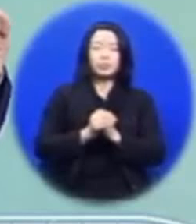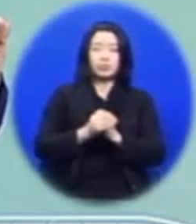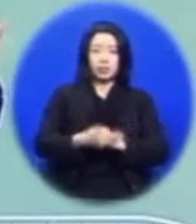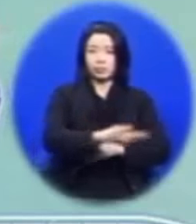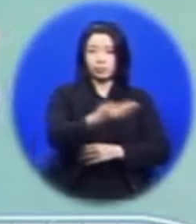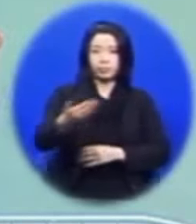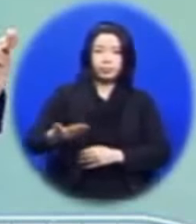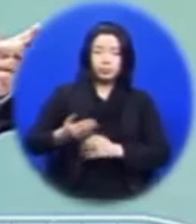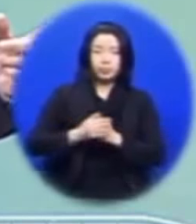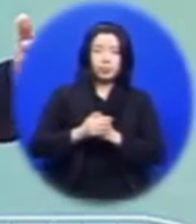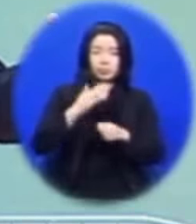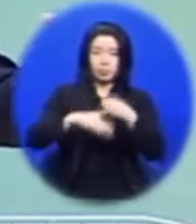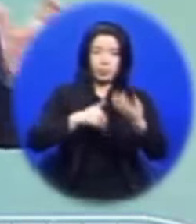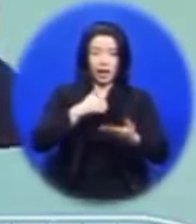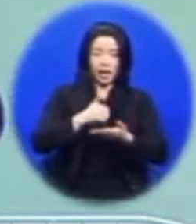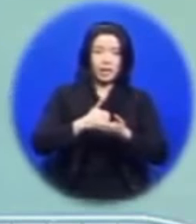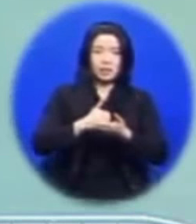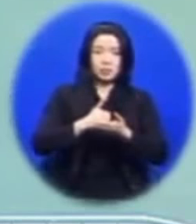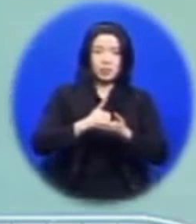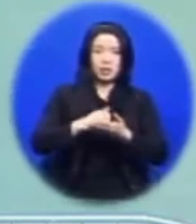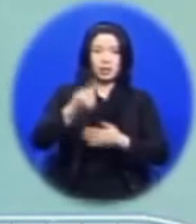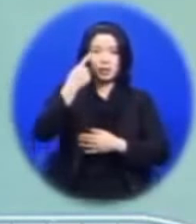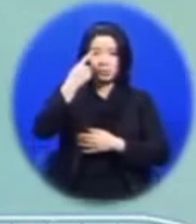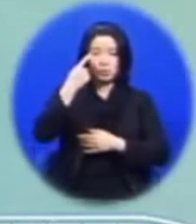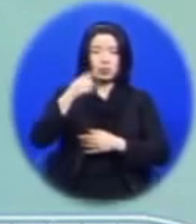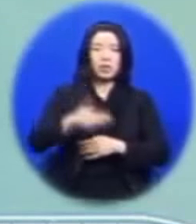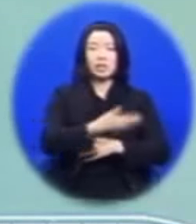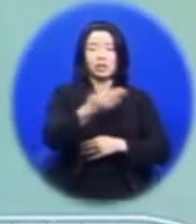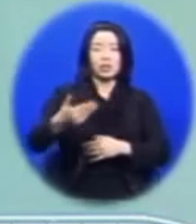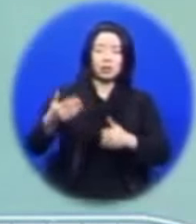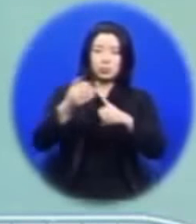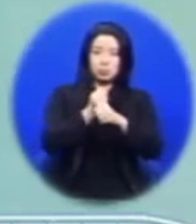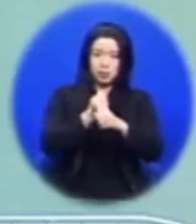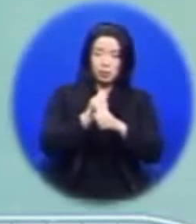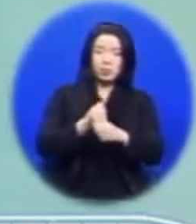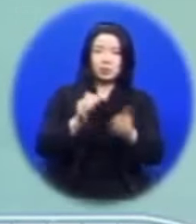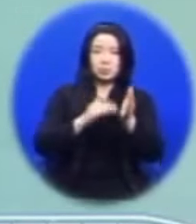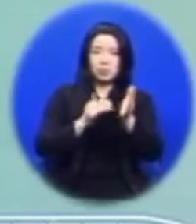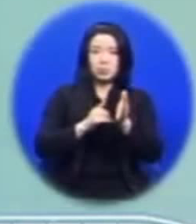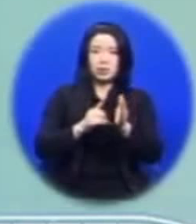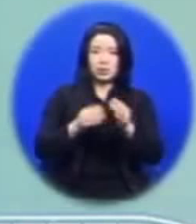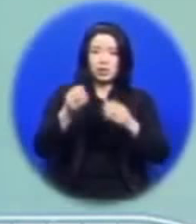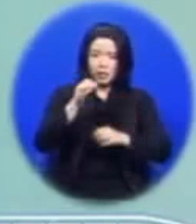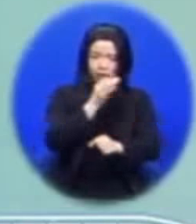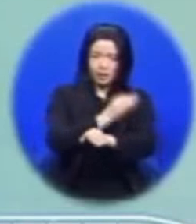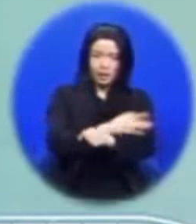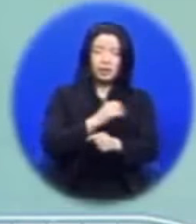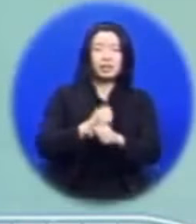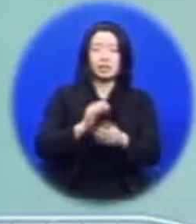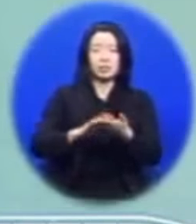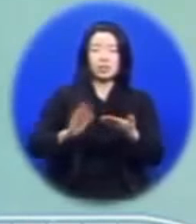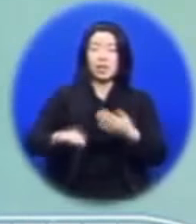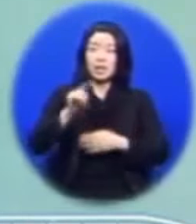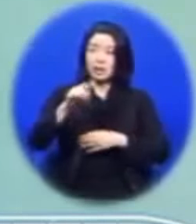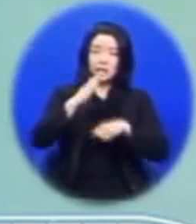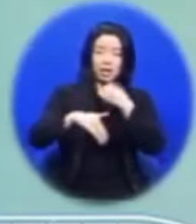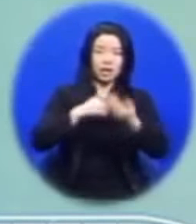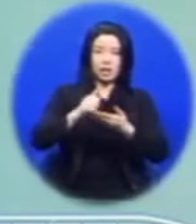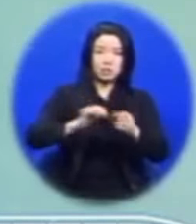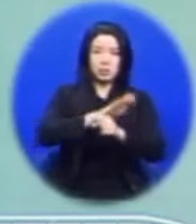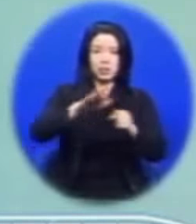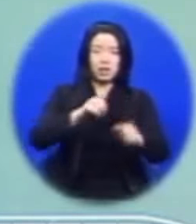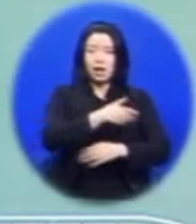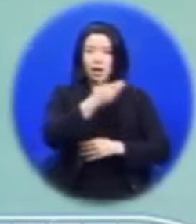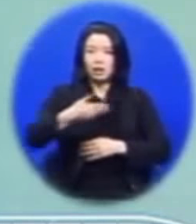여러분 하나님의 눈을 여러분이 붙잡는 비결은 간단합니다 그 하나님의 사랑을 흘